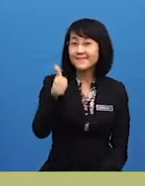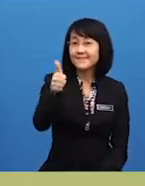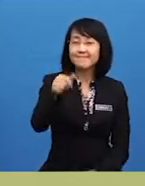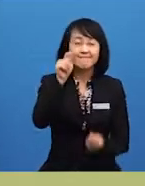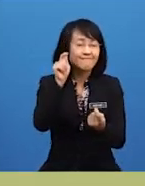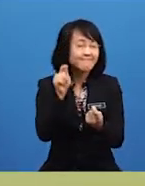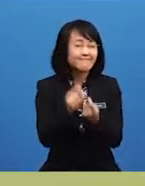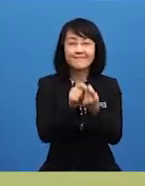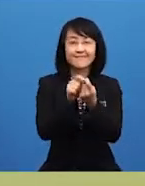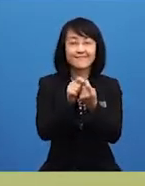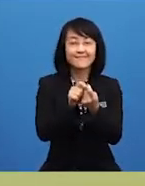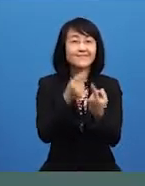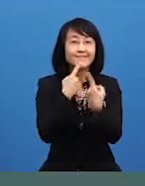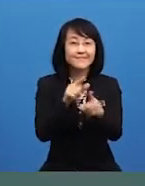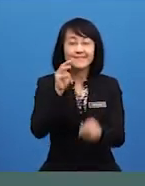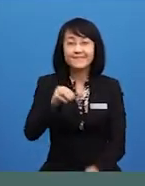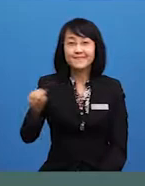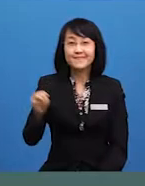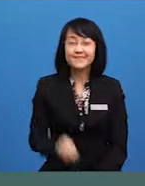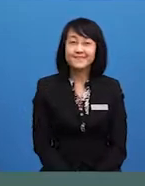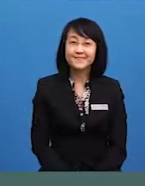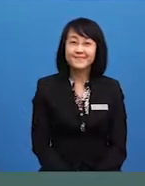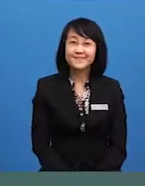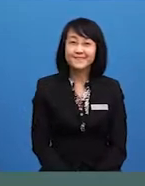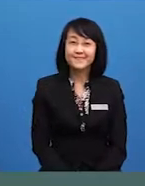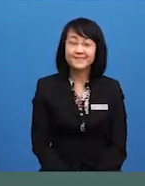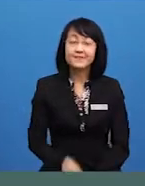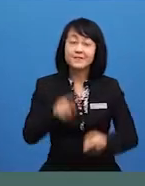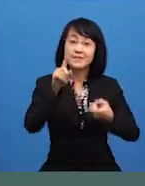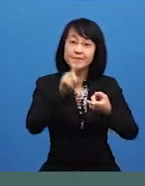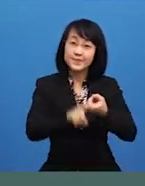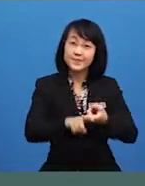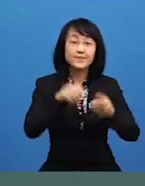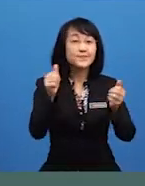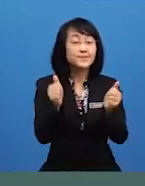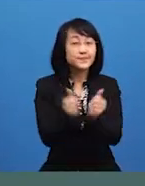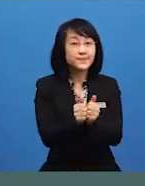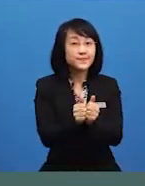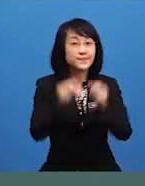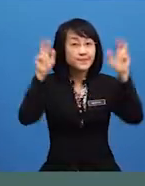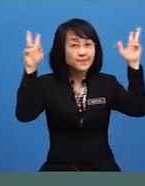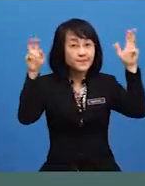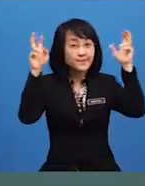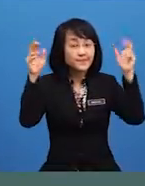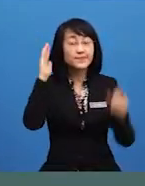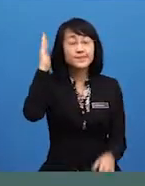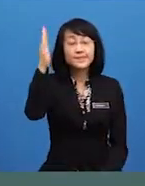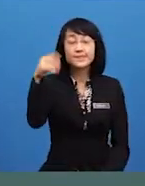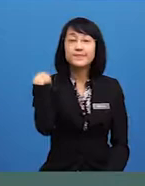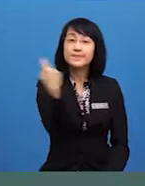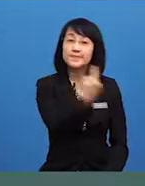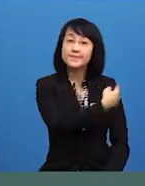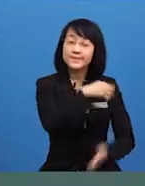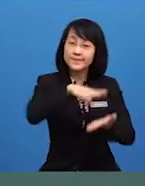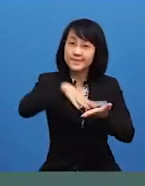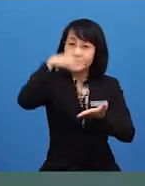tepat sekali jawapan murid-murid, iaitu berkaitan dengan tajuk yang akan kita pelajari